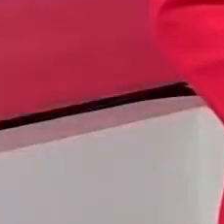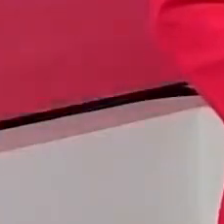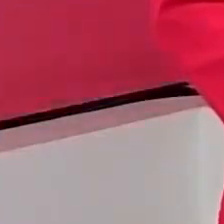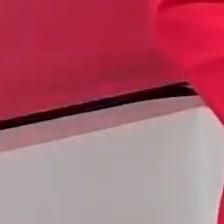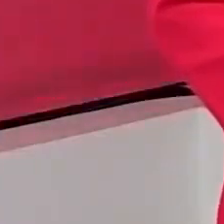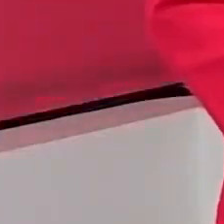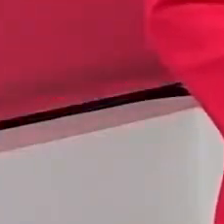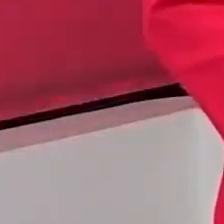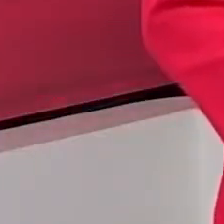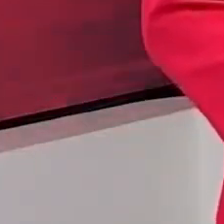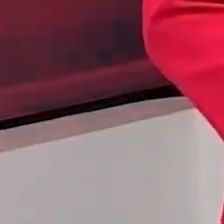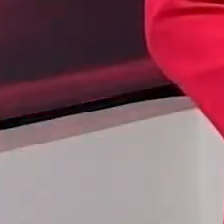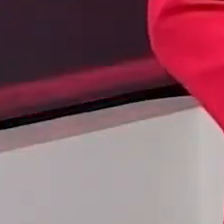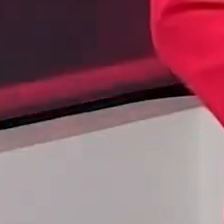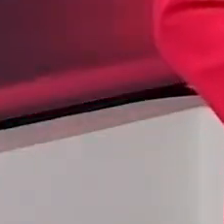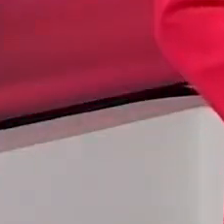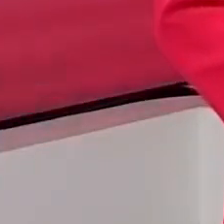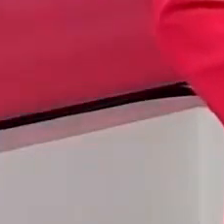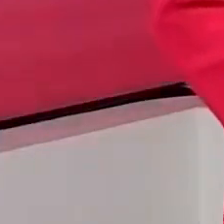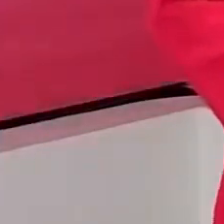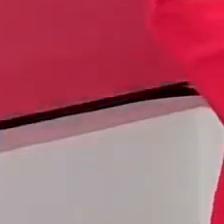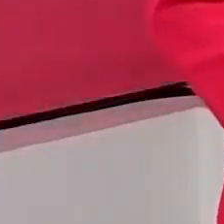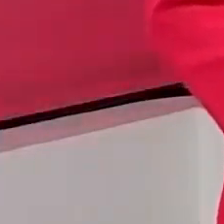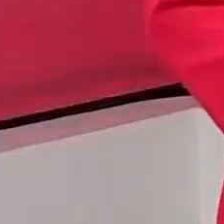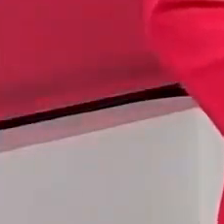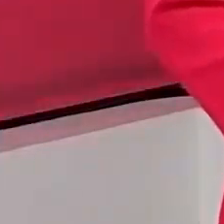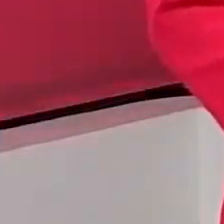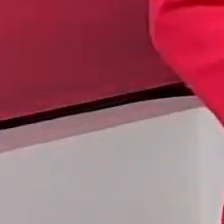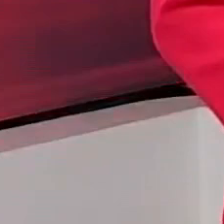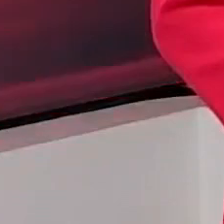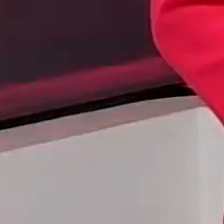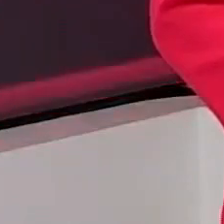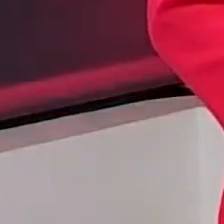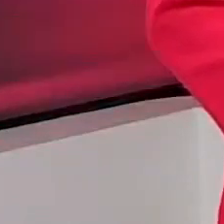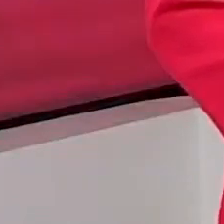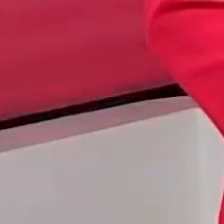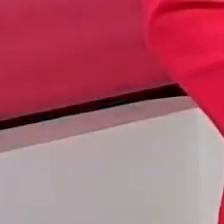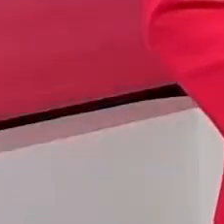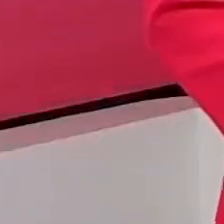at mag-subscribe sa GMA Integrated News sa YouTube. Sa mga kapuso abroad,